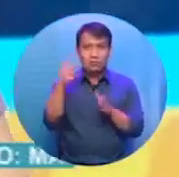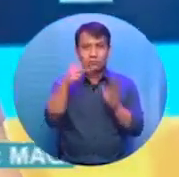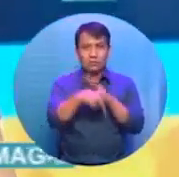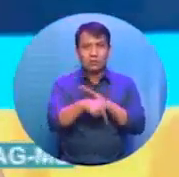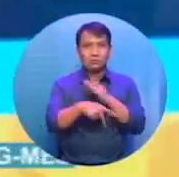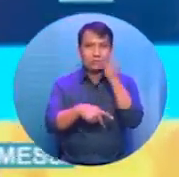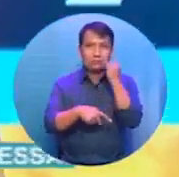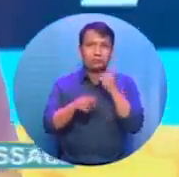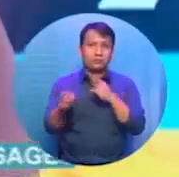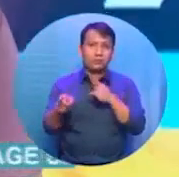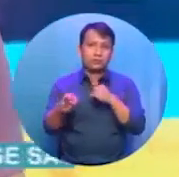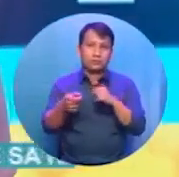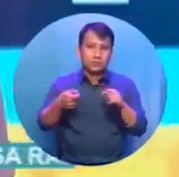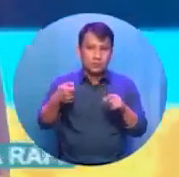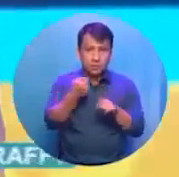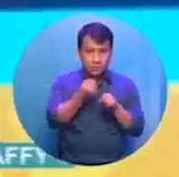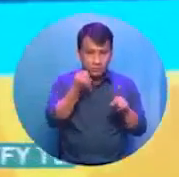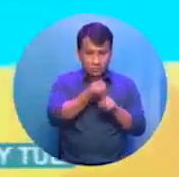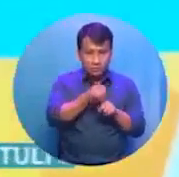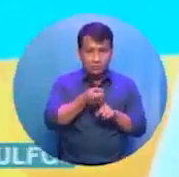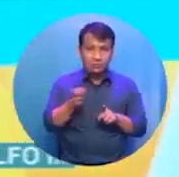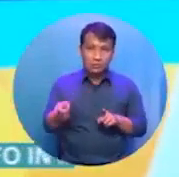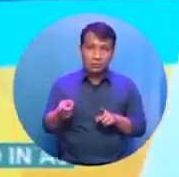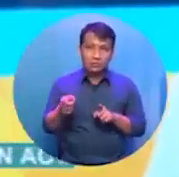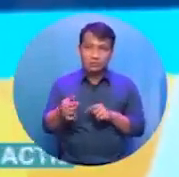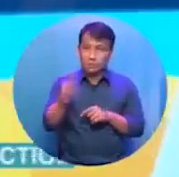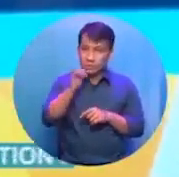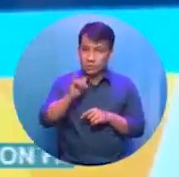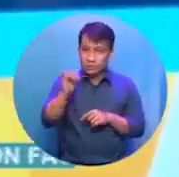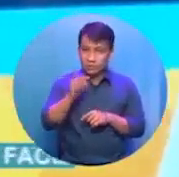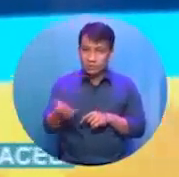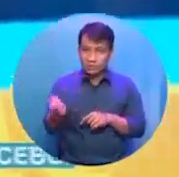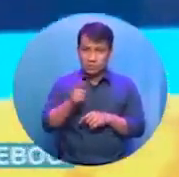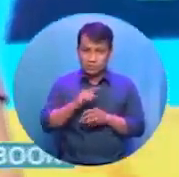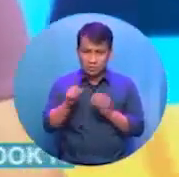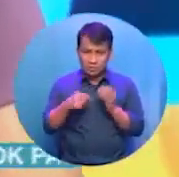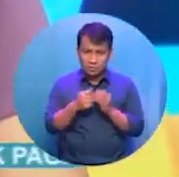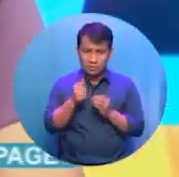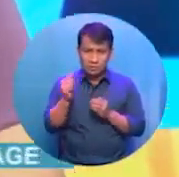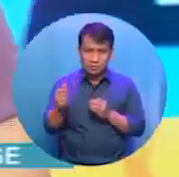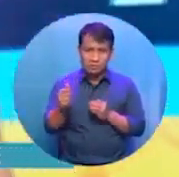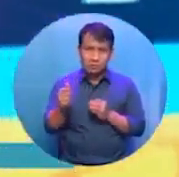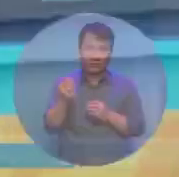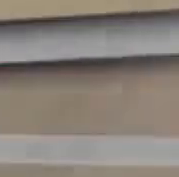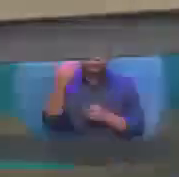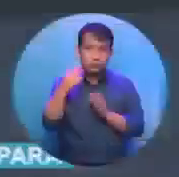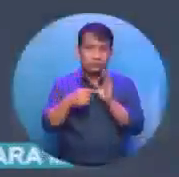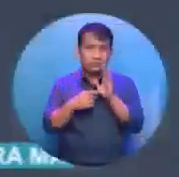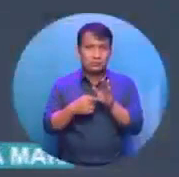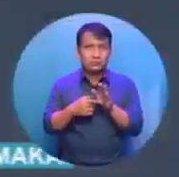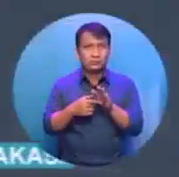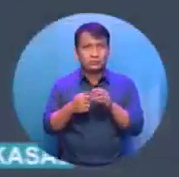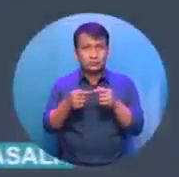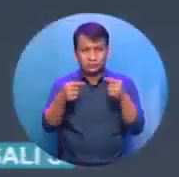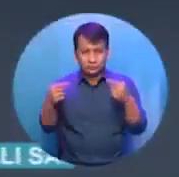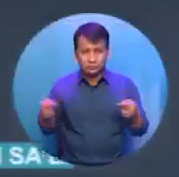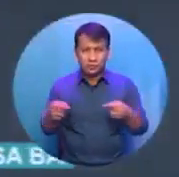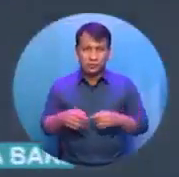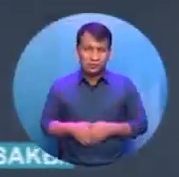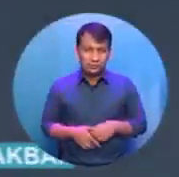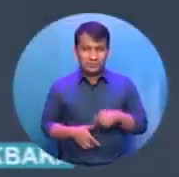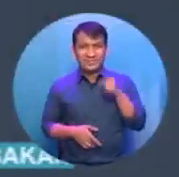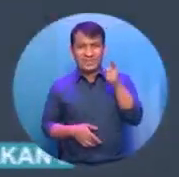lang binantnatan siya ng nakainuman na tungkol sa halalan. Ikaw,